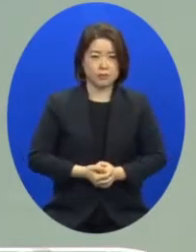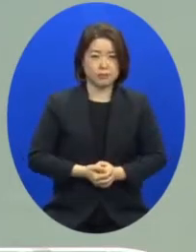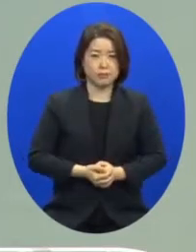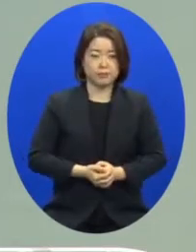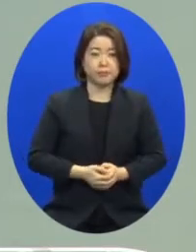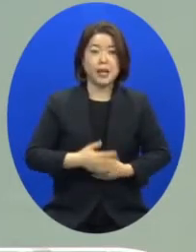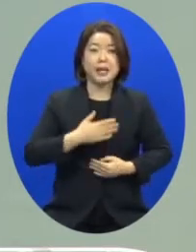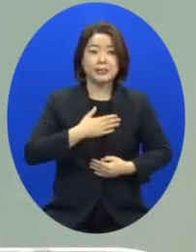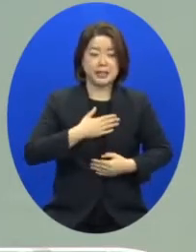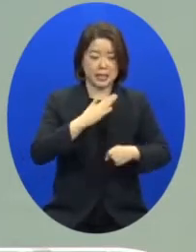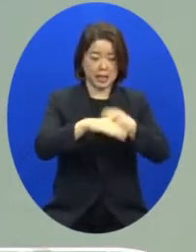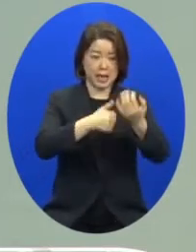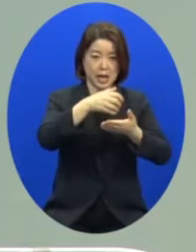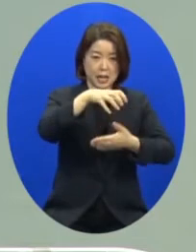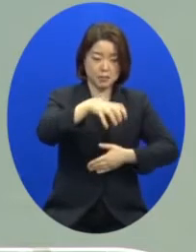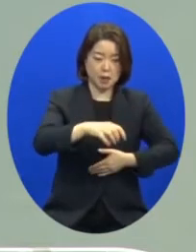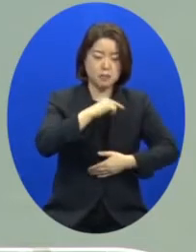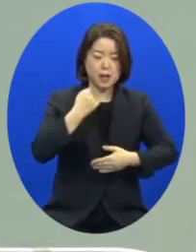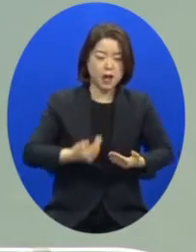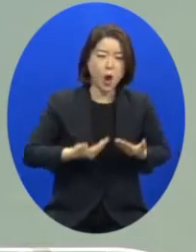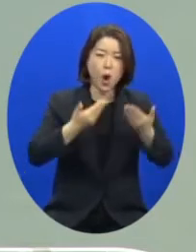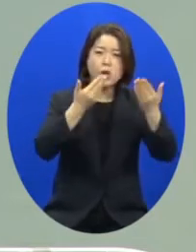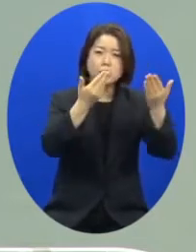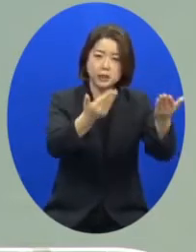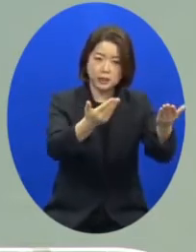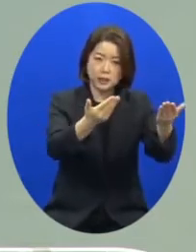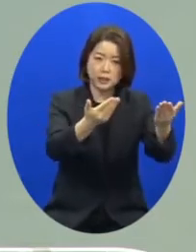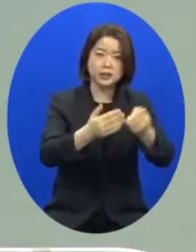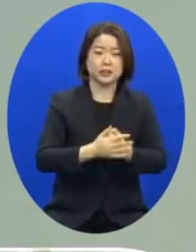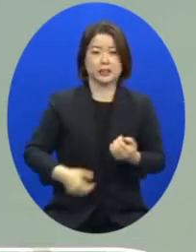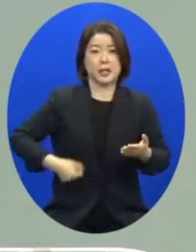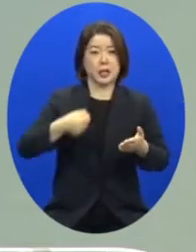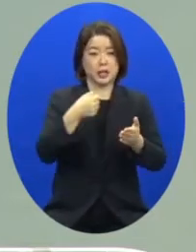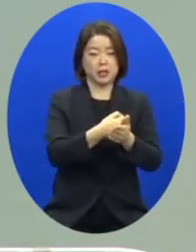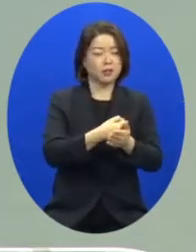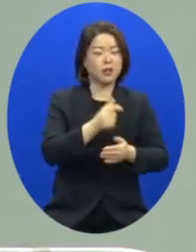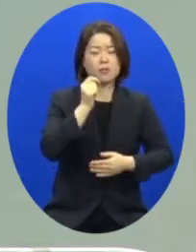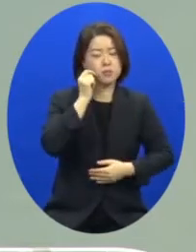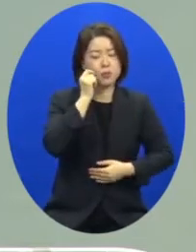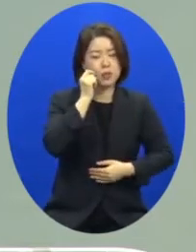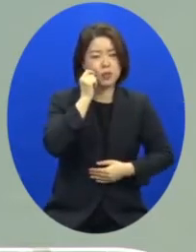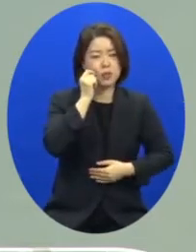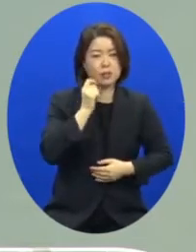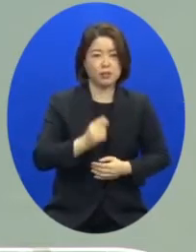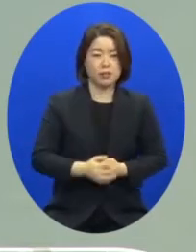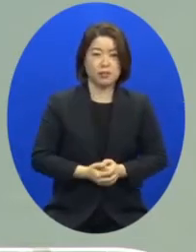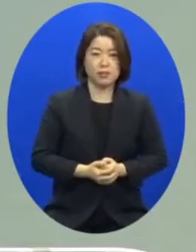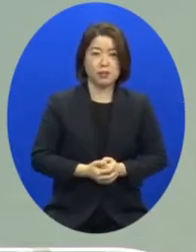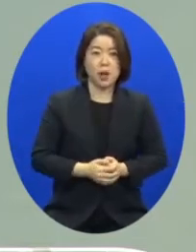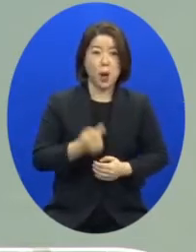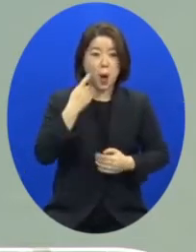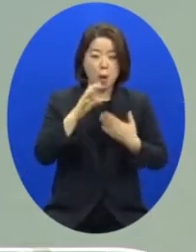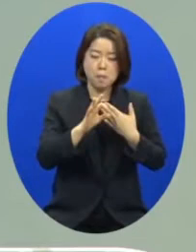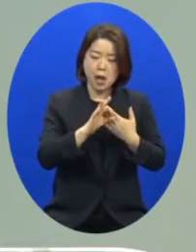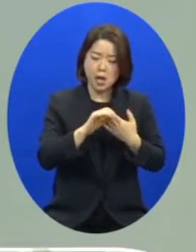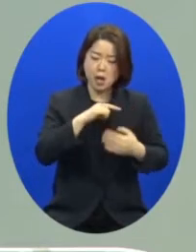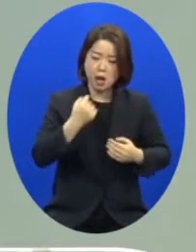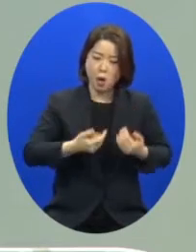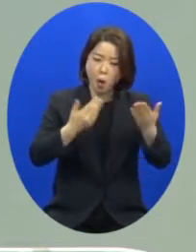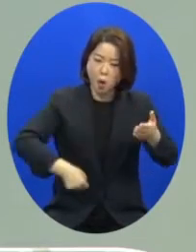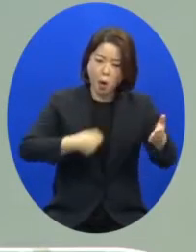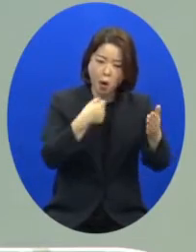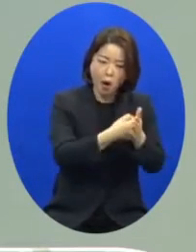제가 하나님 앞에 헌신하겠다는 그런 결단을 못하겠다는 거예요 만약에 그렇게 해서